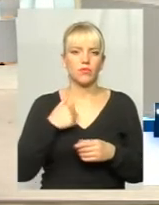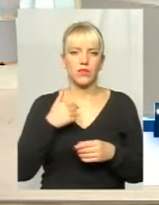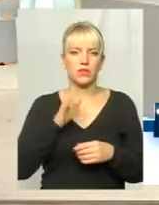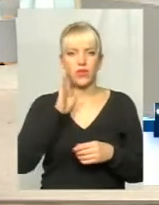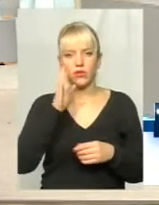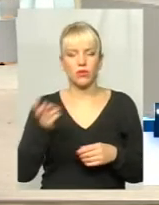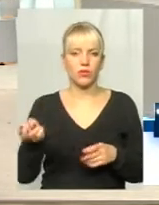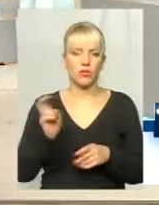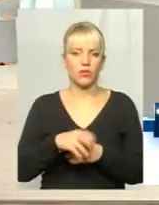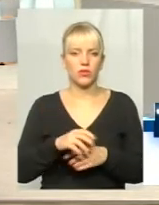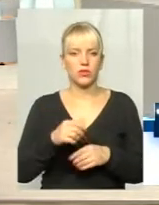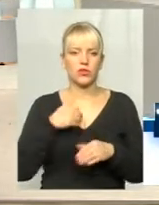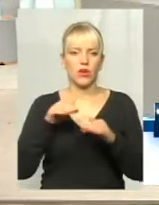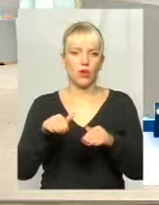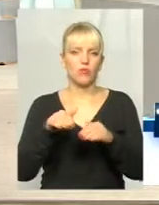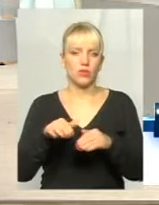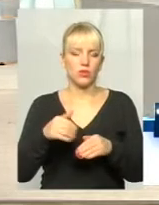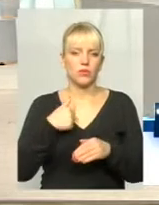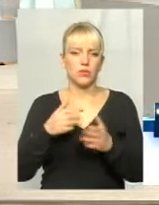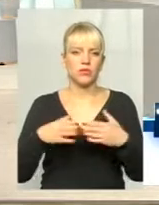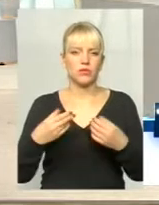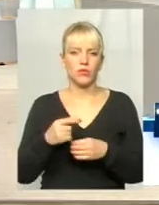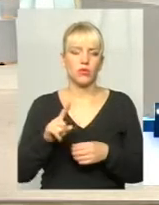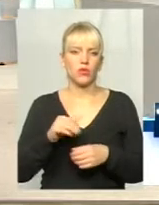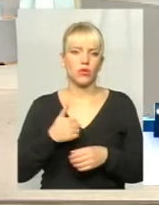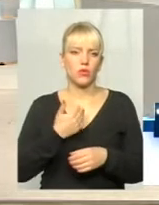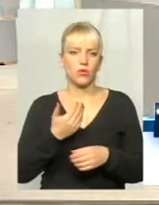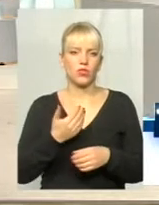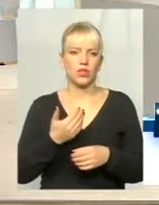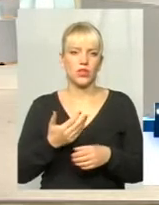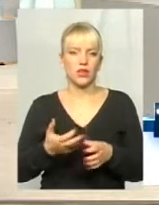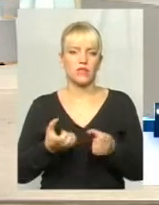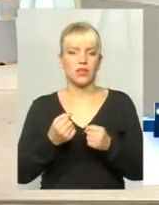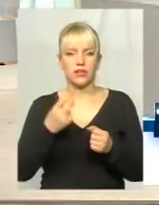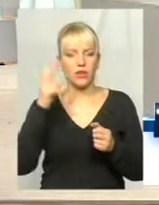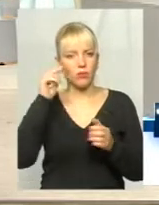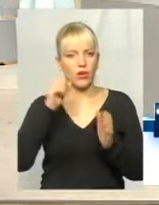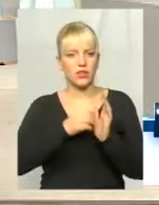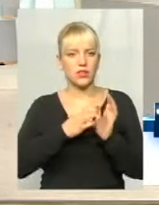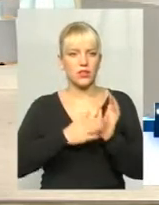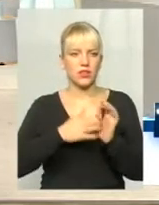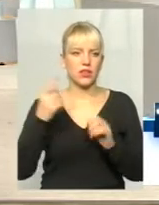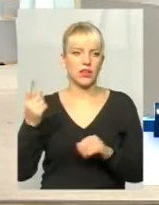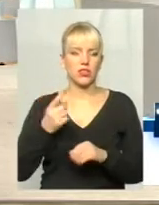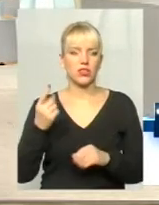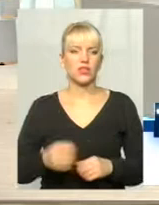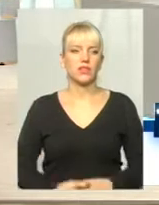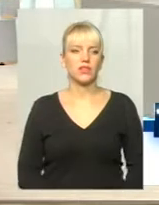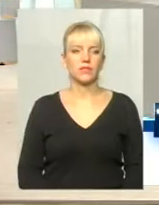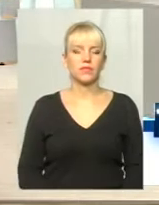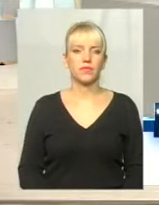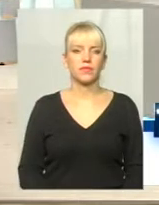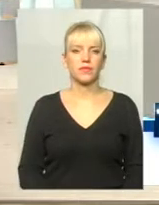бачите, бо він дасть показники лічильників. Що це за свинство? Я бачу, що наша, я прошу